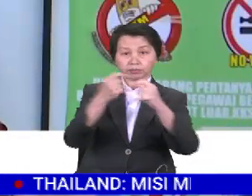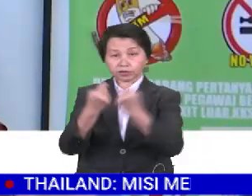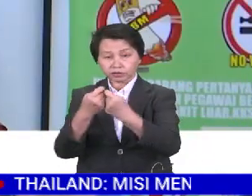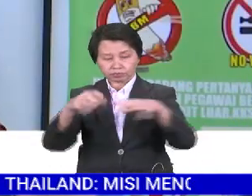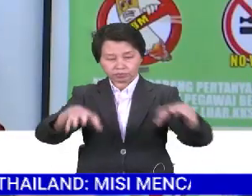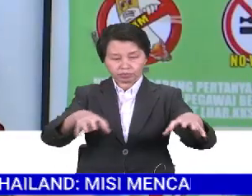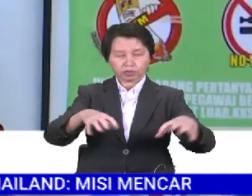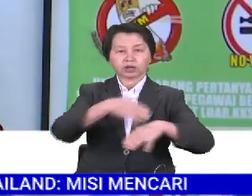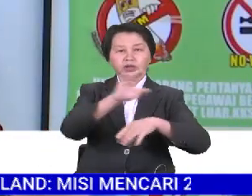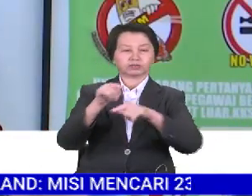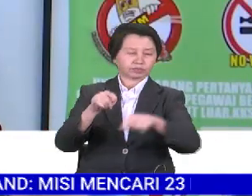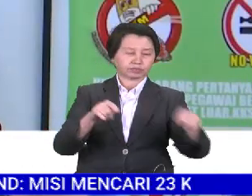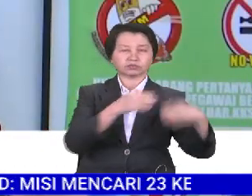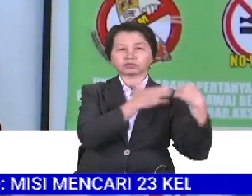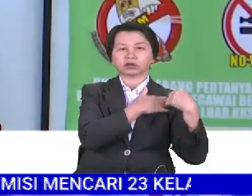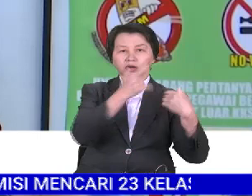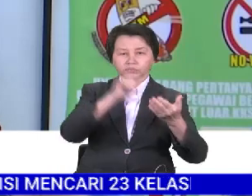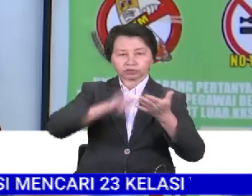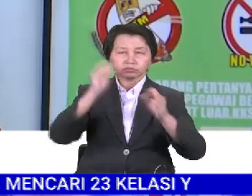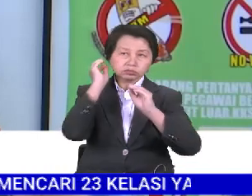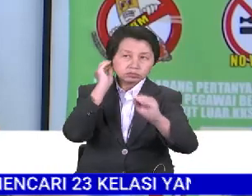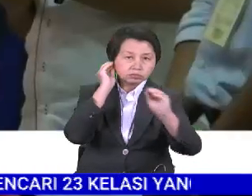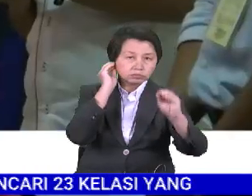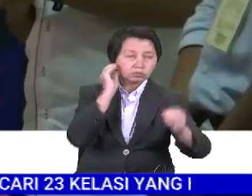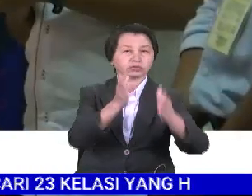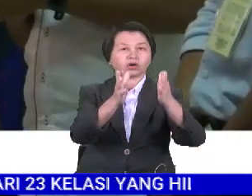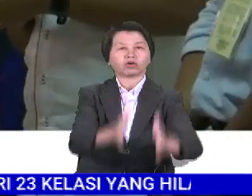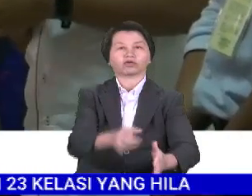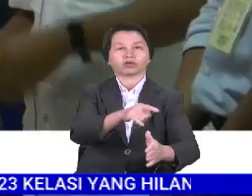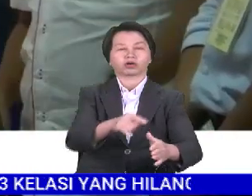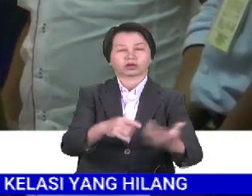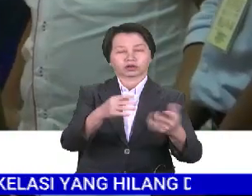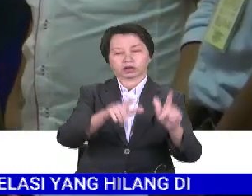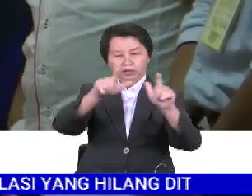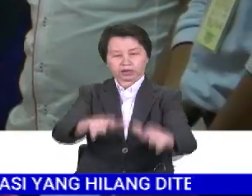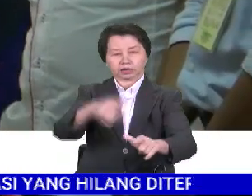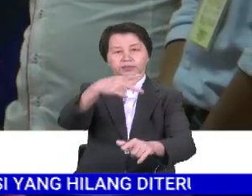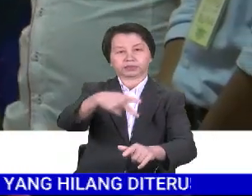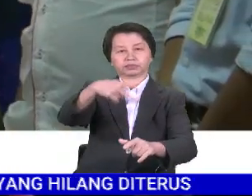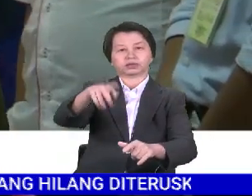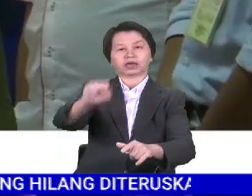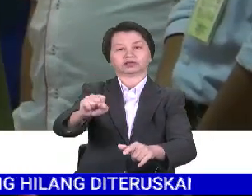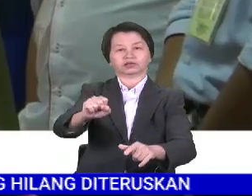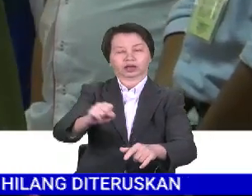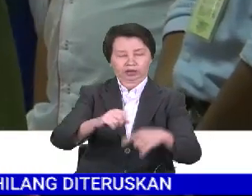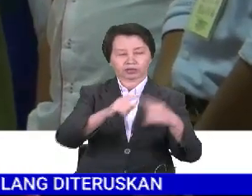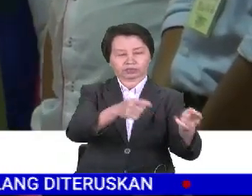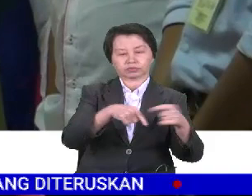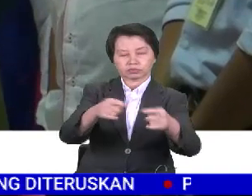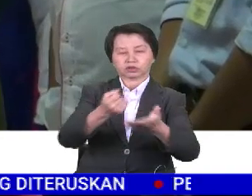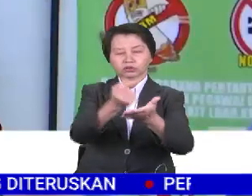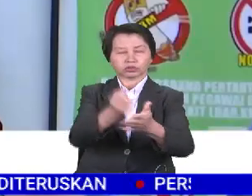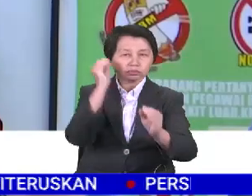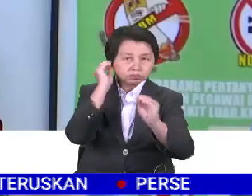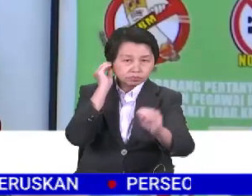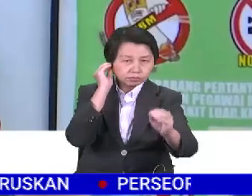lebih berperanan untuk kita membuat pemeriksaan kepada masa-masa banjir yang ditempatkan di PPS yang ada, yang mana